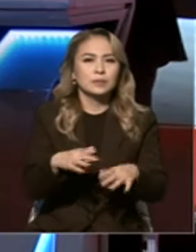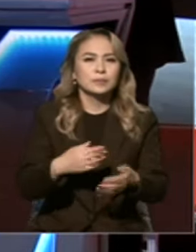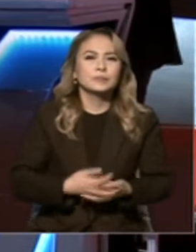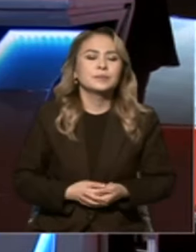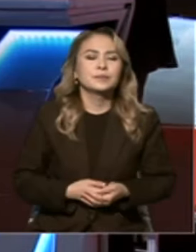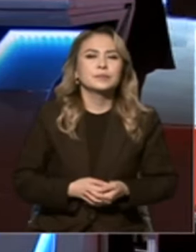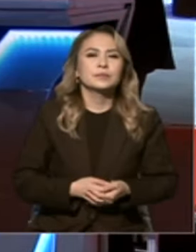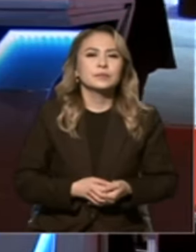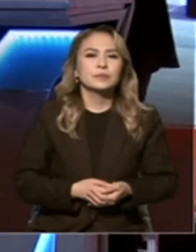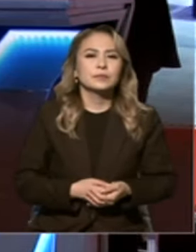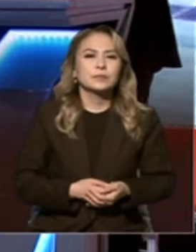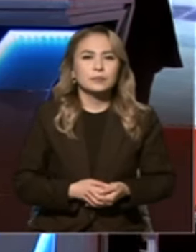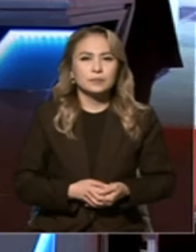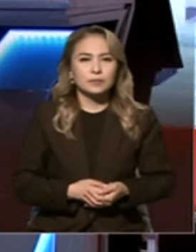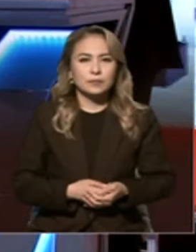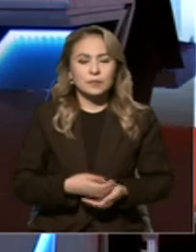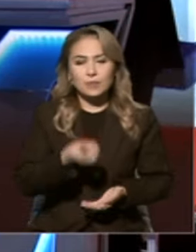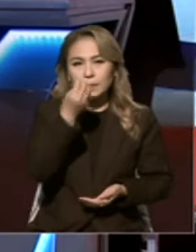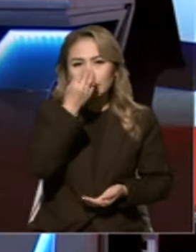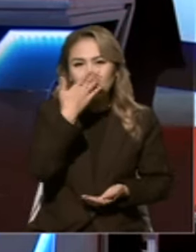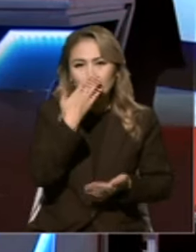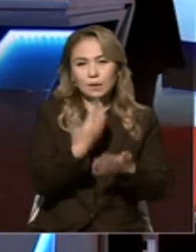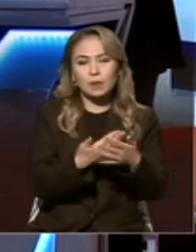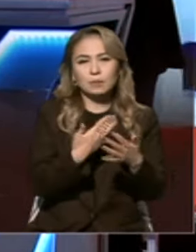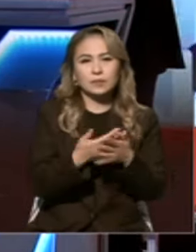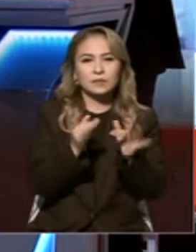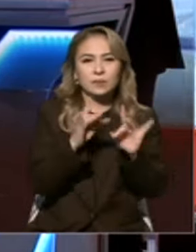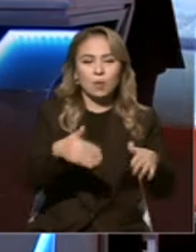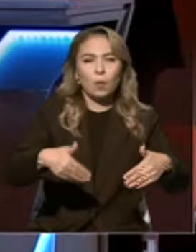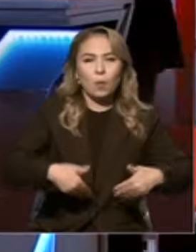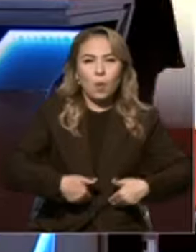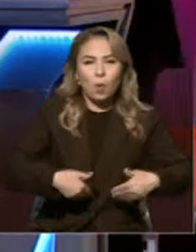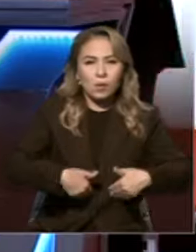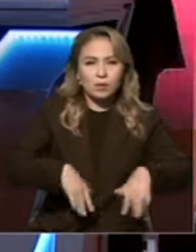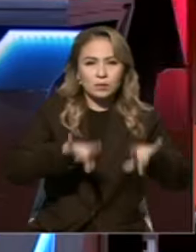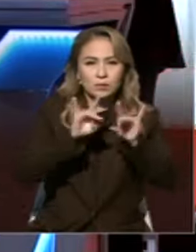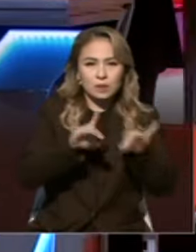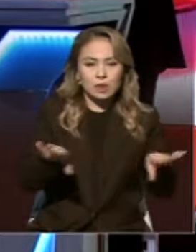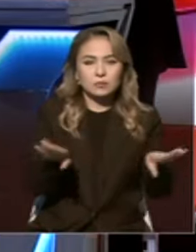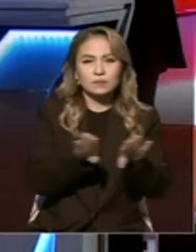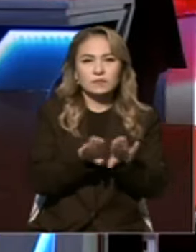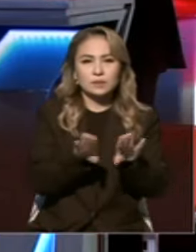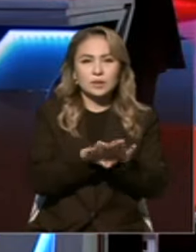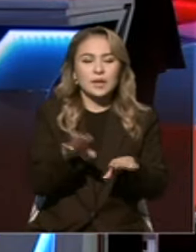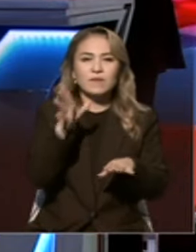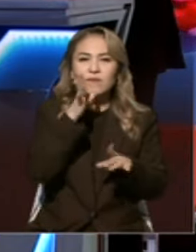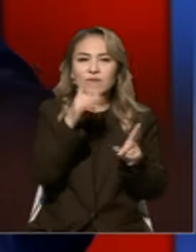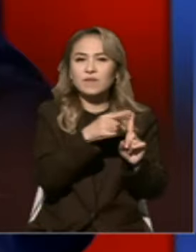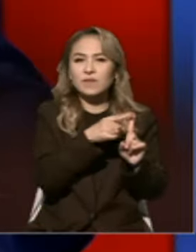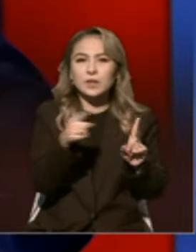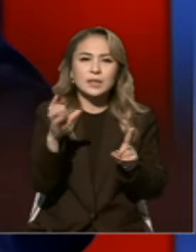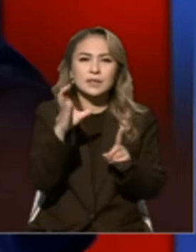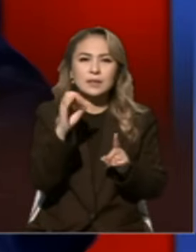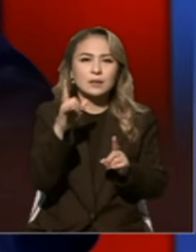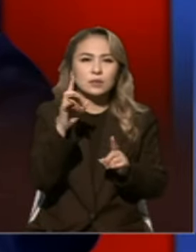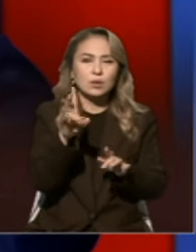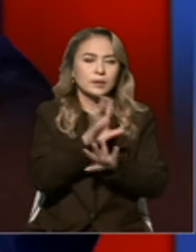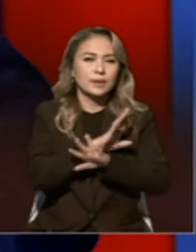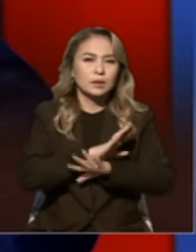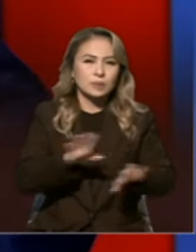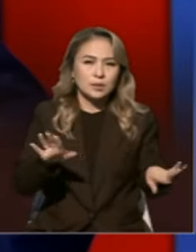мысалға анау Японияны айтып отырмыз, мысалға мына Голландияны айтып отырмыз. Бұл енді сезондық қана жұмыс емес.